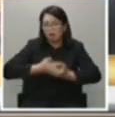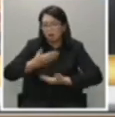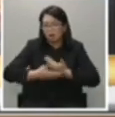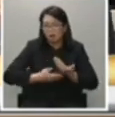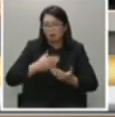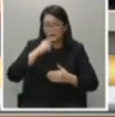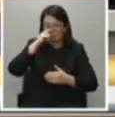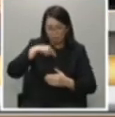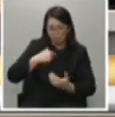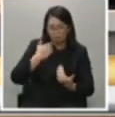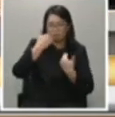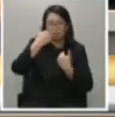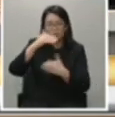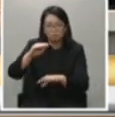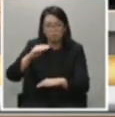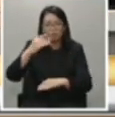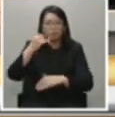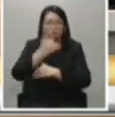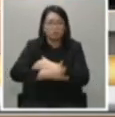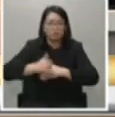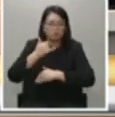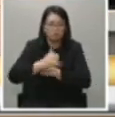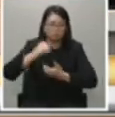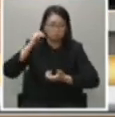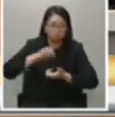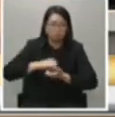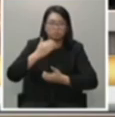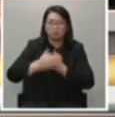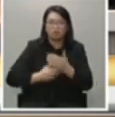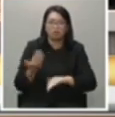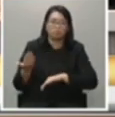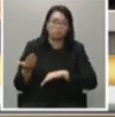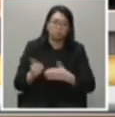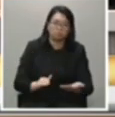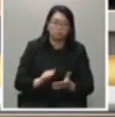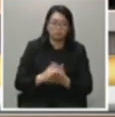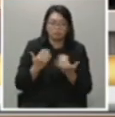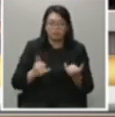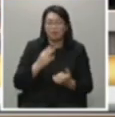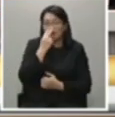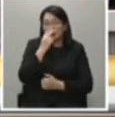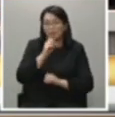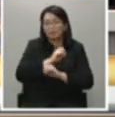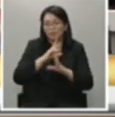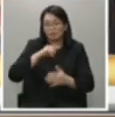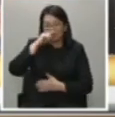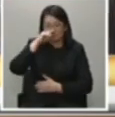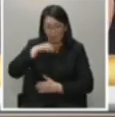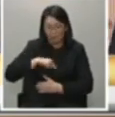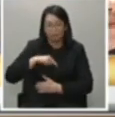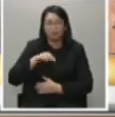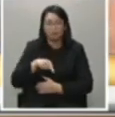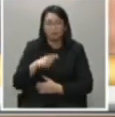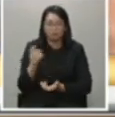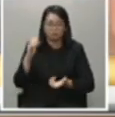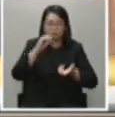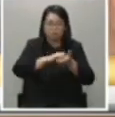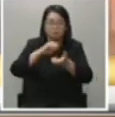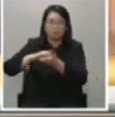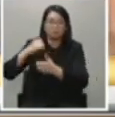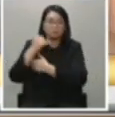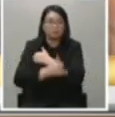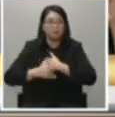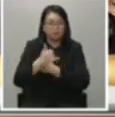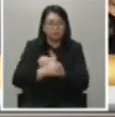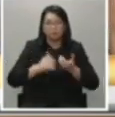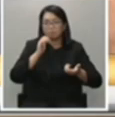ลวเห็นได้ชัดที่สุดคือการค้าของไทยกับประเทศต่างๆค่ะไม่เป็นไปตามเป้าโดยเฉพาะประเ